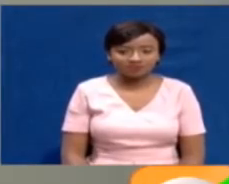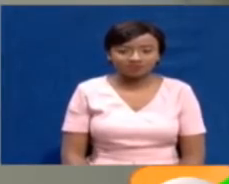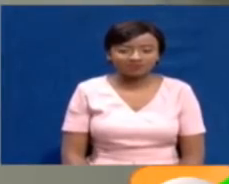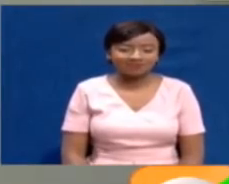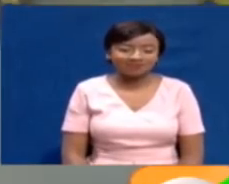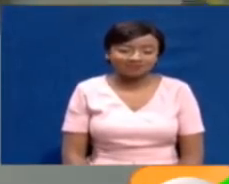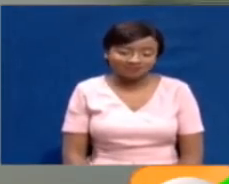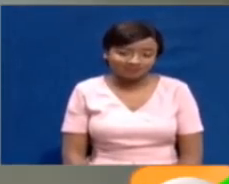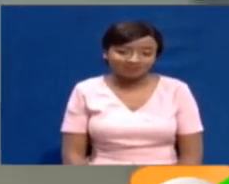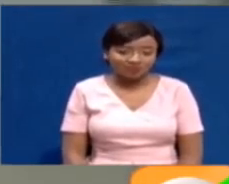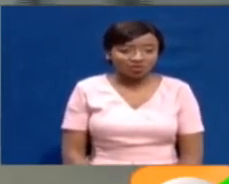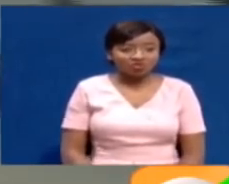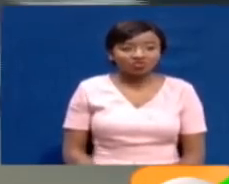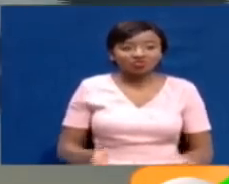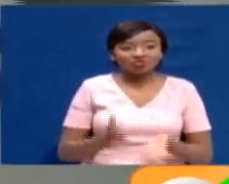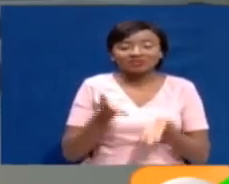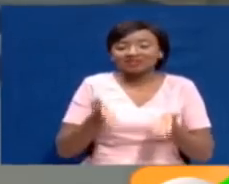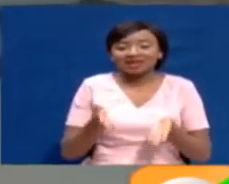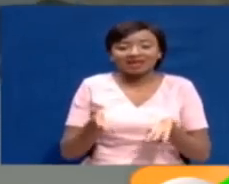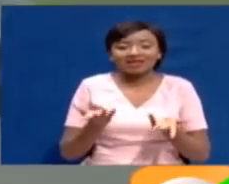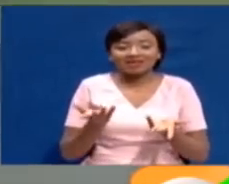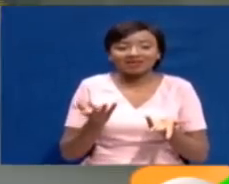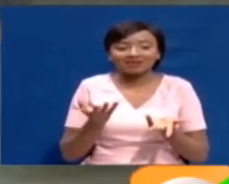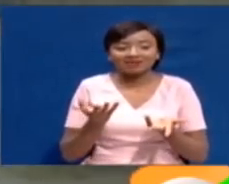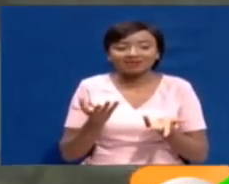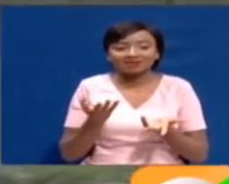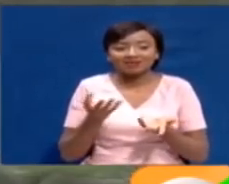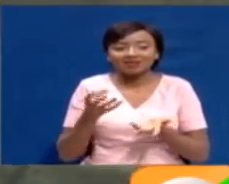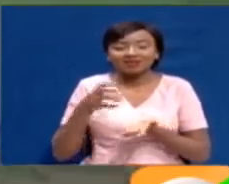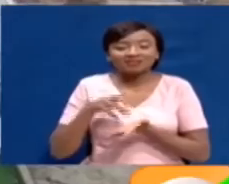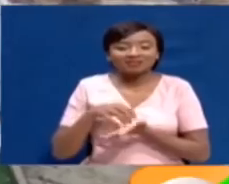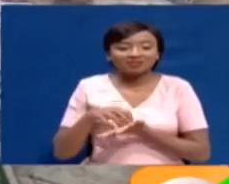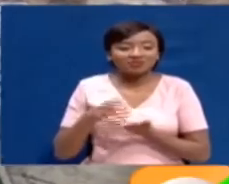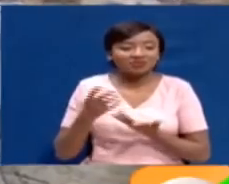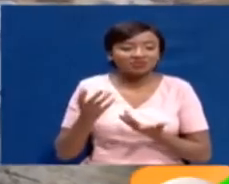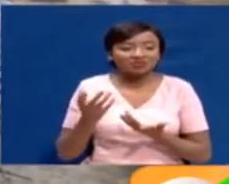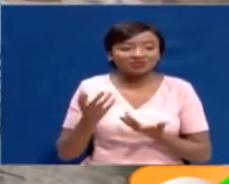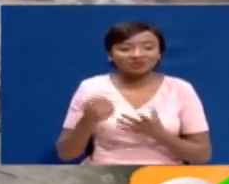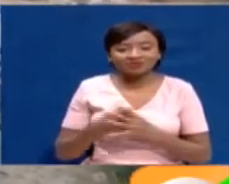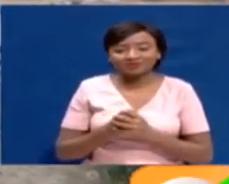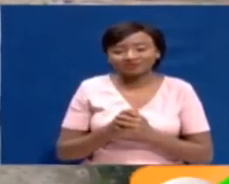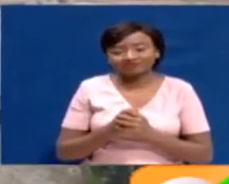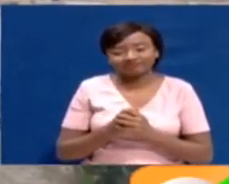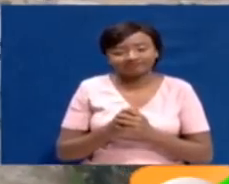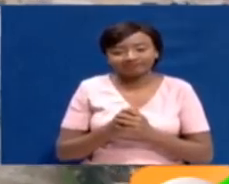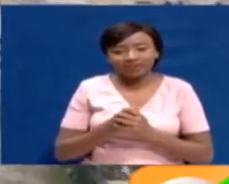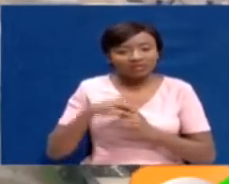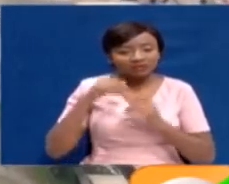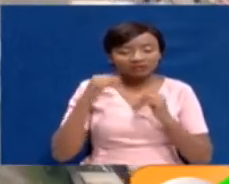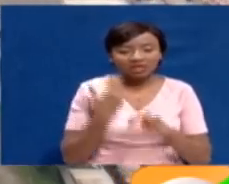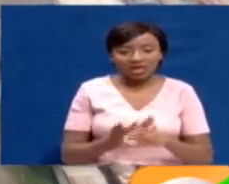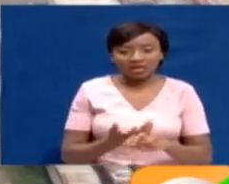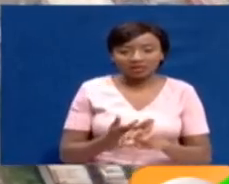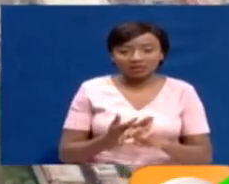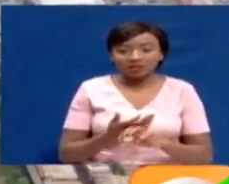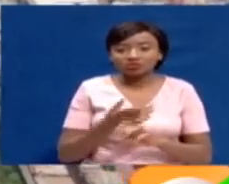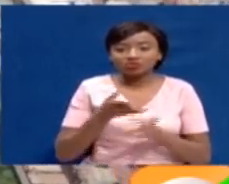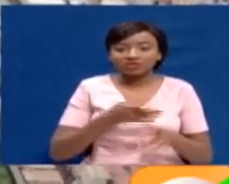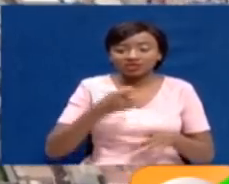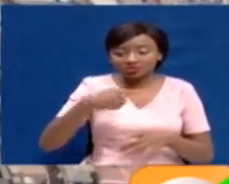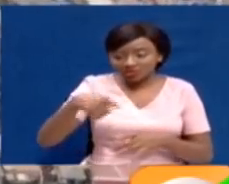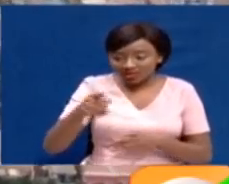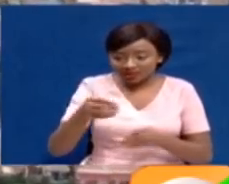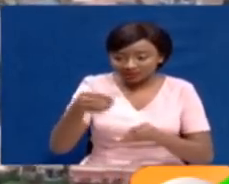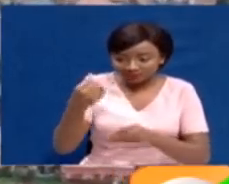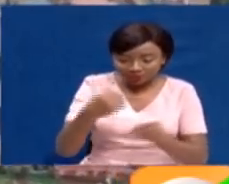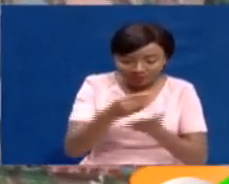Hii sasa imekuwa ni kama shughuli ya sisi wawili, ya mama na mimi. Sasa juu tukifika pale tuweze kuchukua hizi vitu kwa